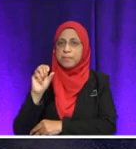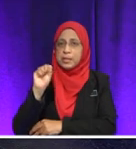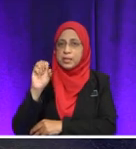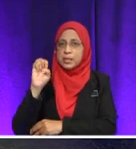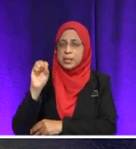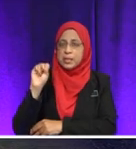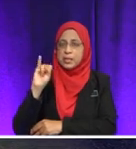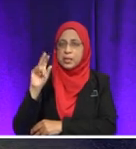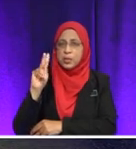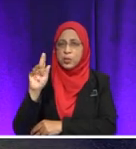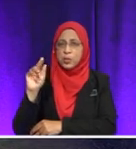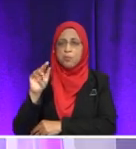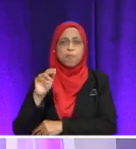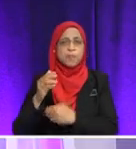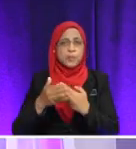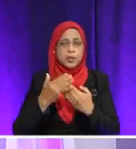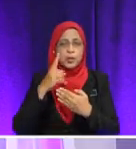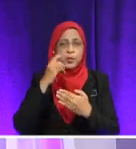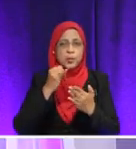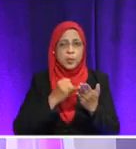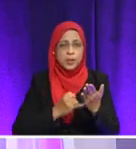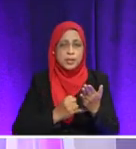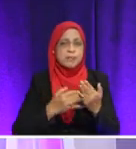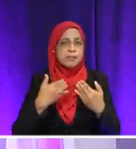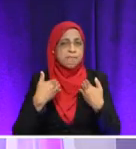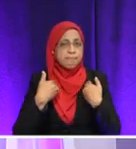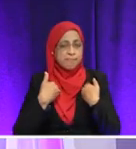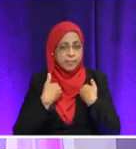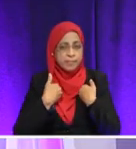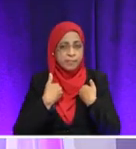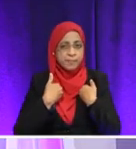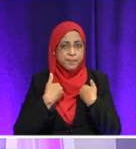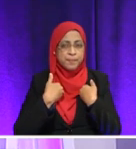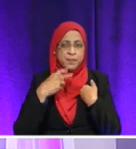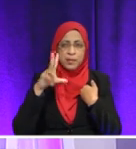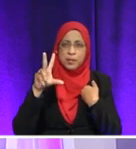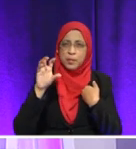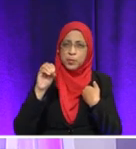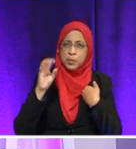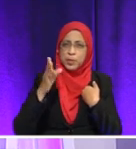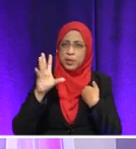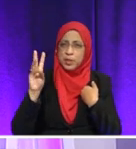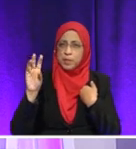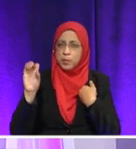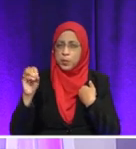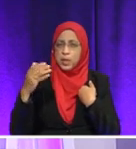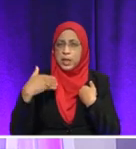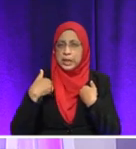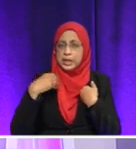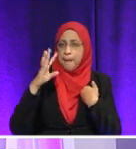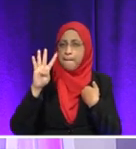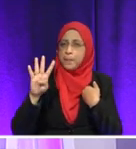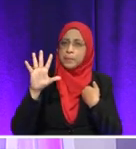ada dua jenis yang murid-murid oke Ada yang 360 dan ada yang 45 90 lah itu yang